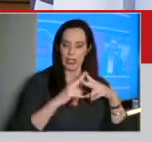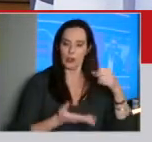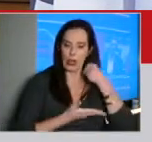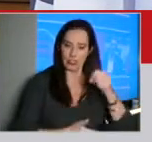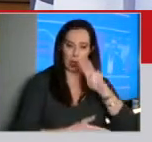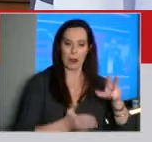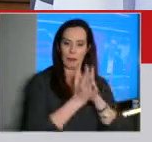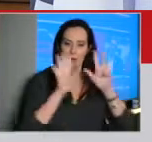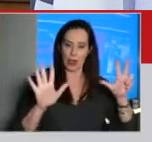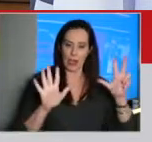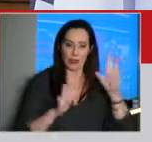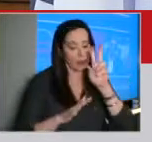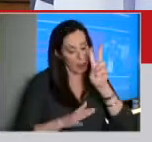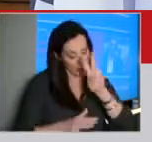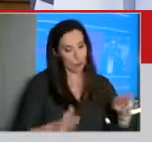של